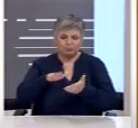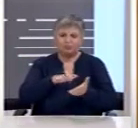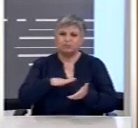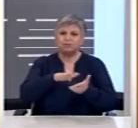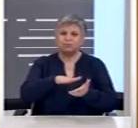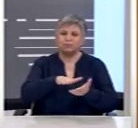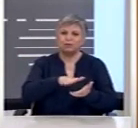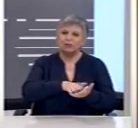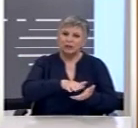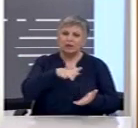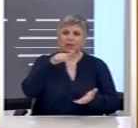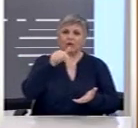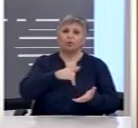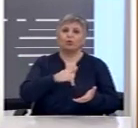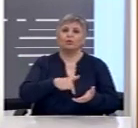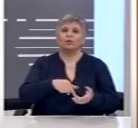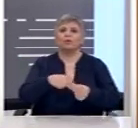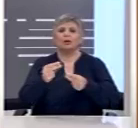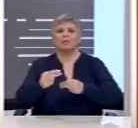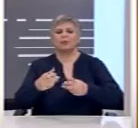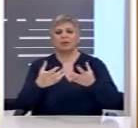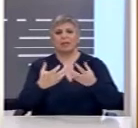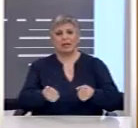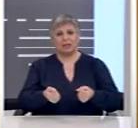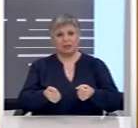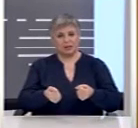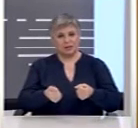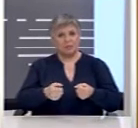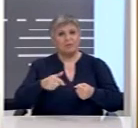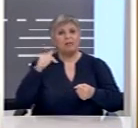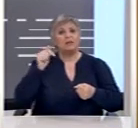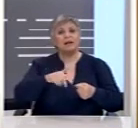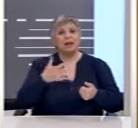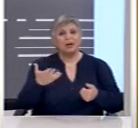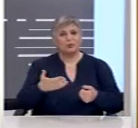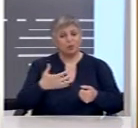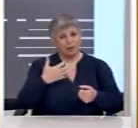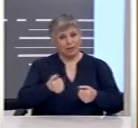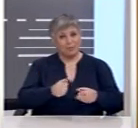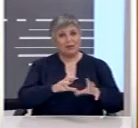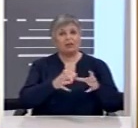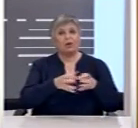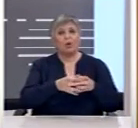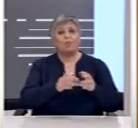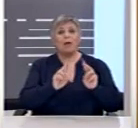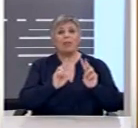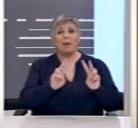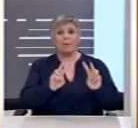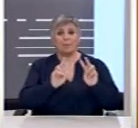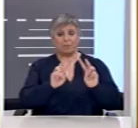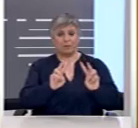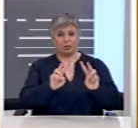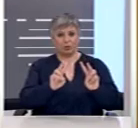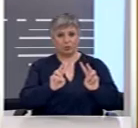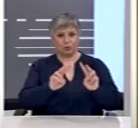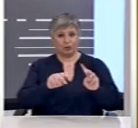ένα πόρισμα τότε όχι της πλειοψηφίας, της πλειοψηφούσας δύναμης του ΠΑΣΟΚ, διότι δεν έγινε ποτέ